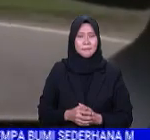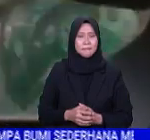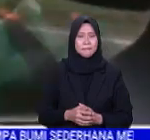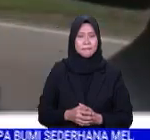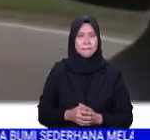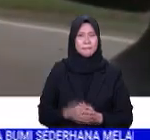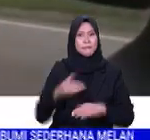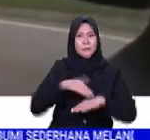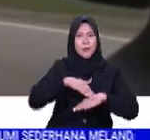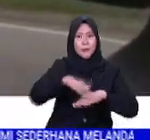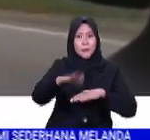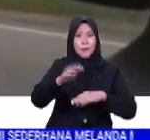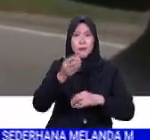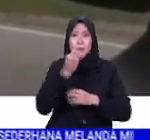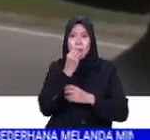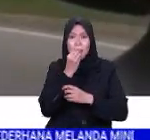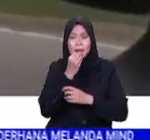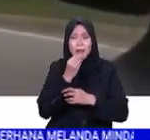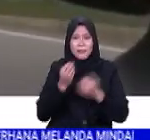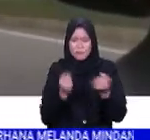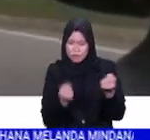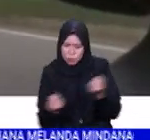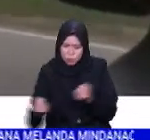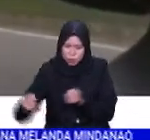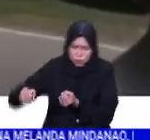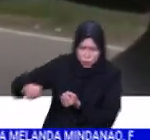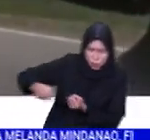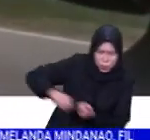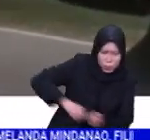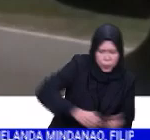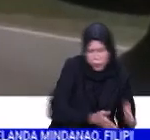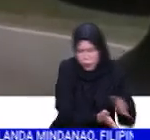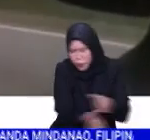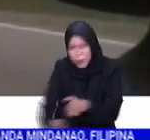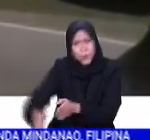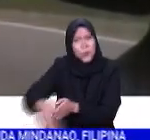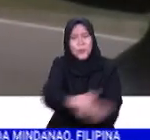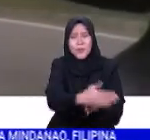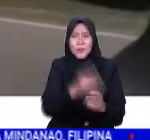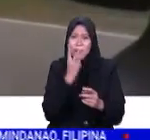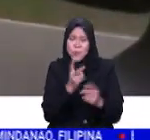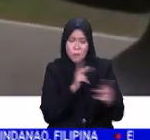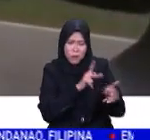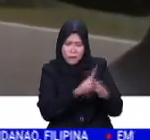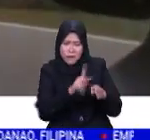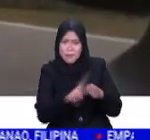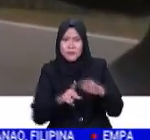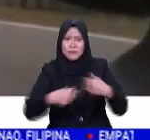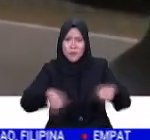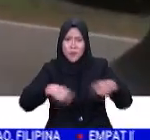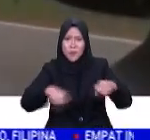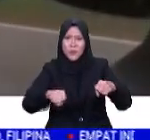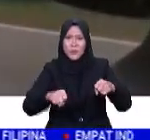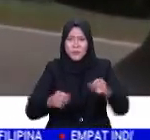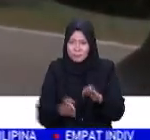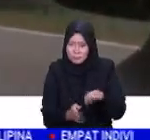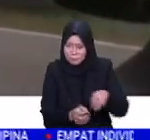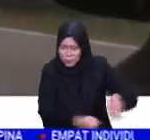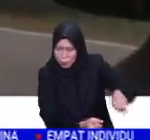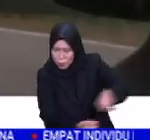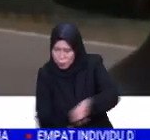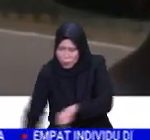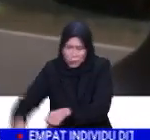Aksi seorang penghantar makanan yang melakukan teknik tunggangan ala pelumba profesional dengan melayan selekoh atau corner